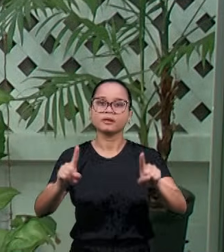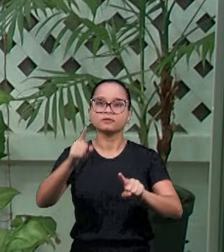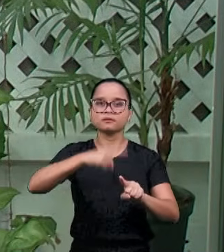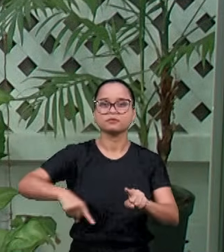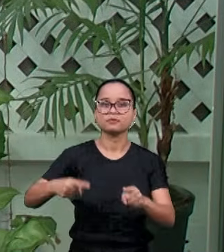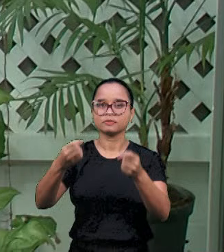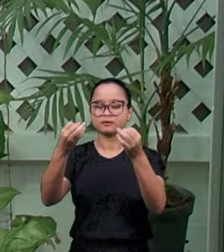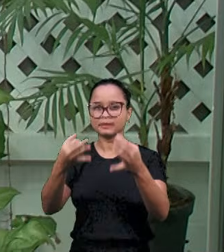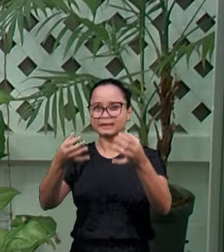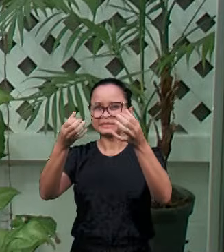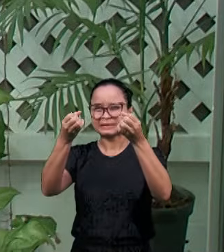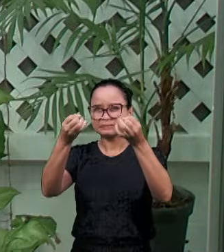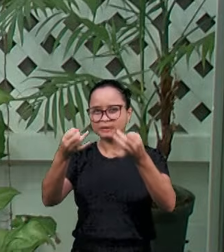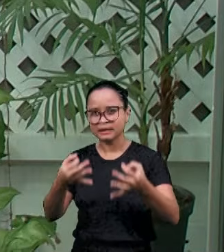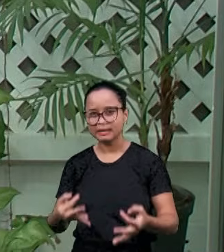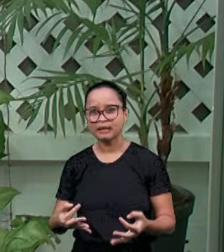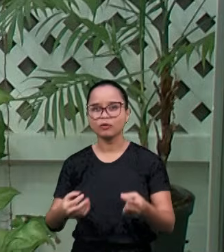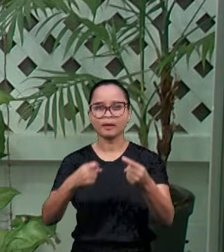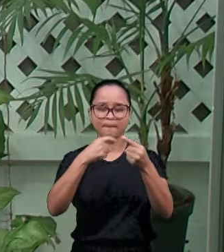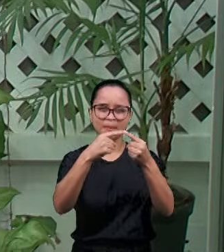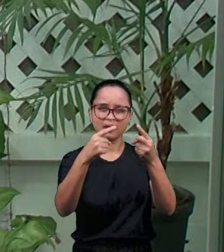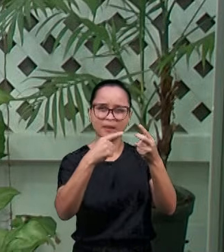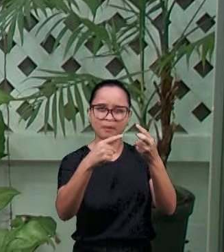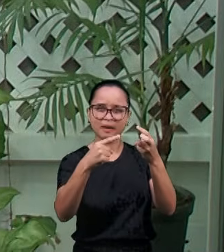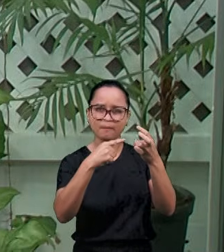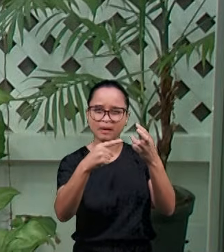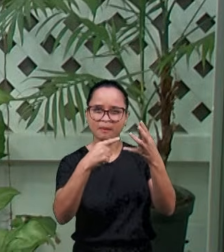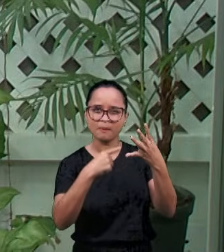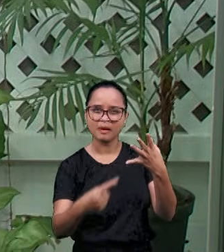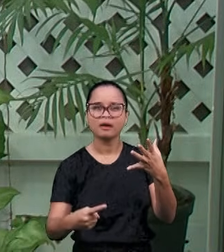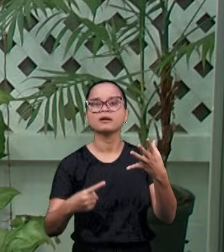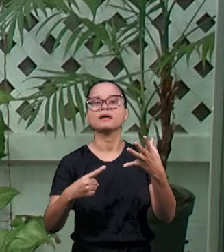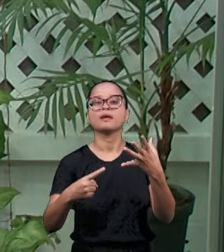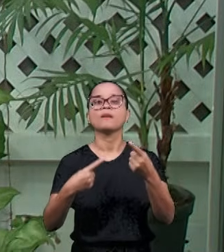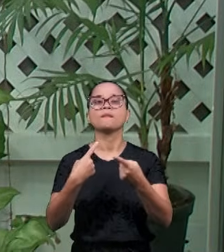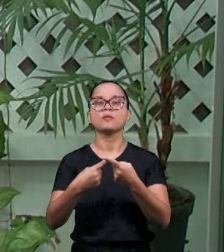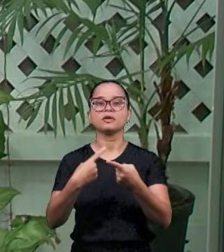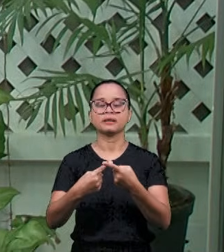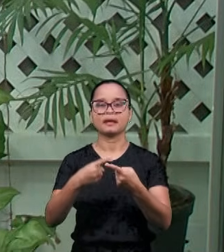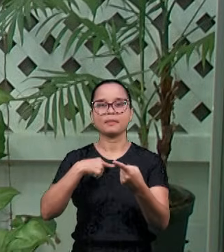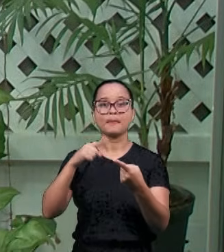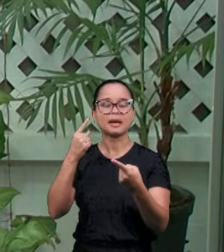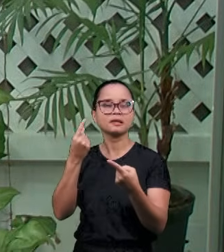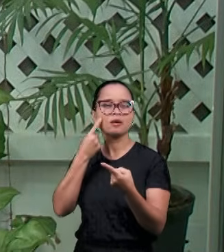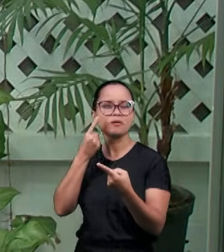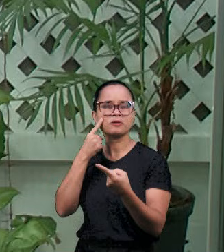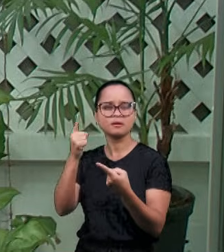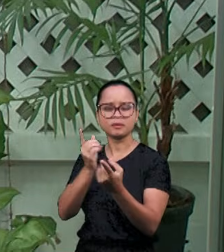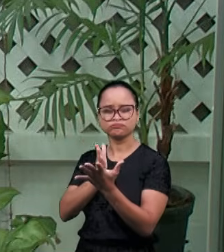des points qui sont mis, qui servent de norme.